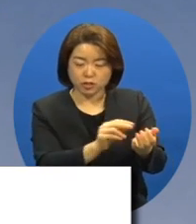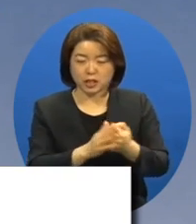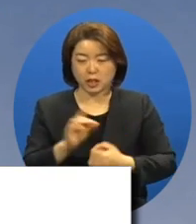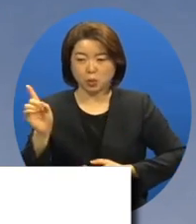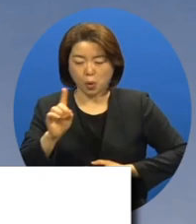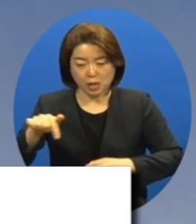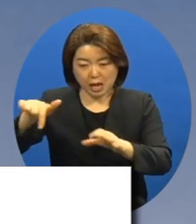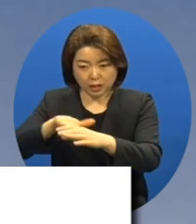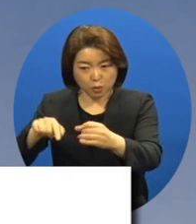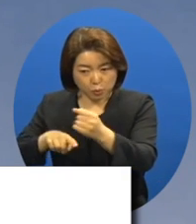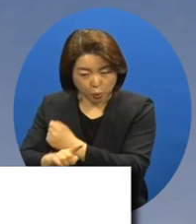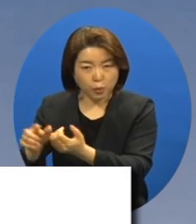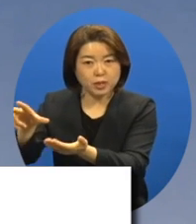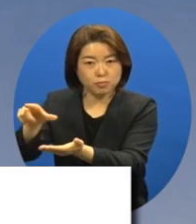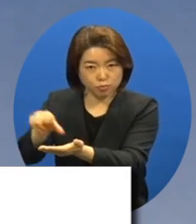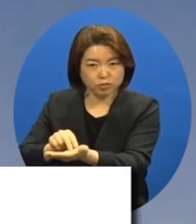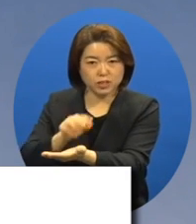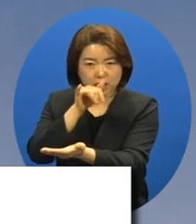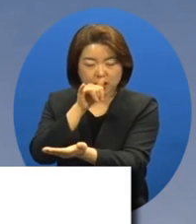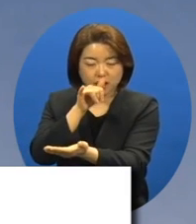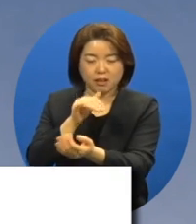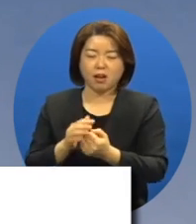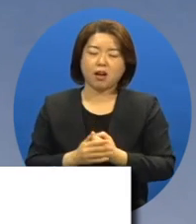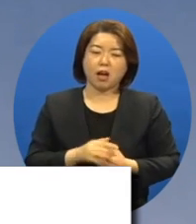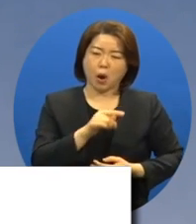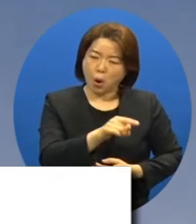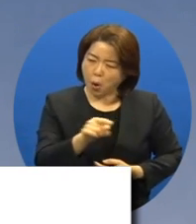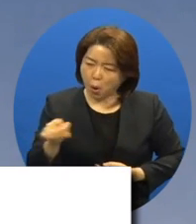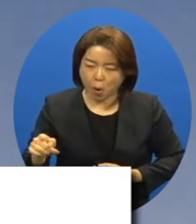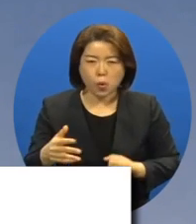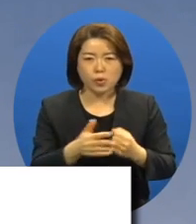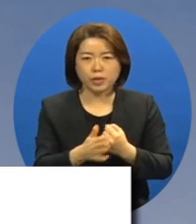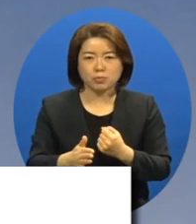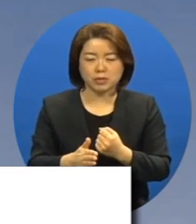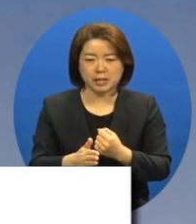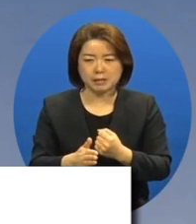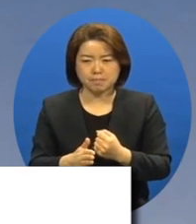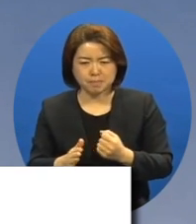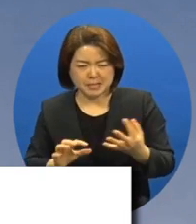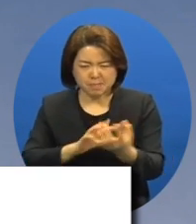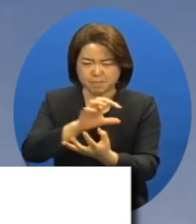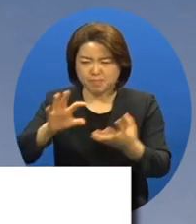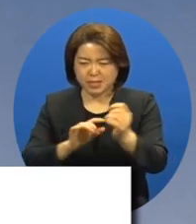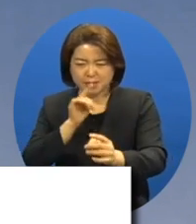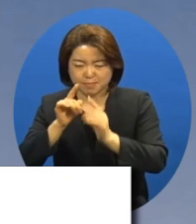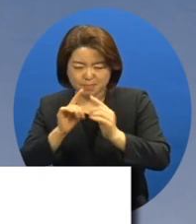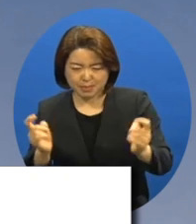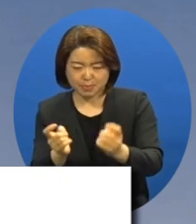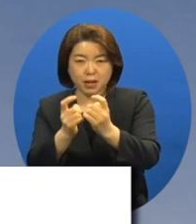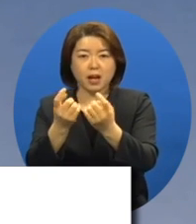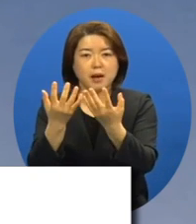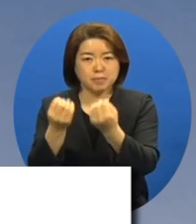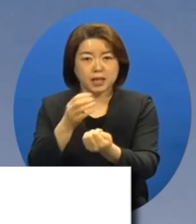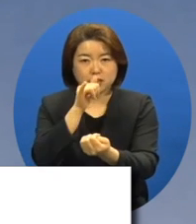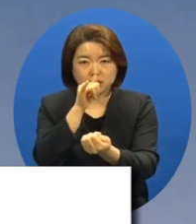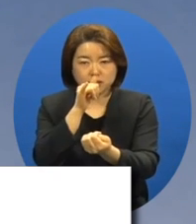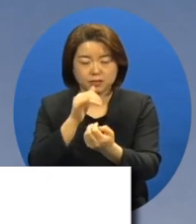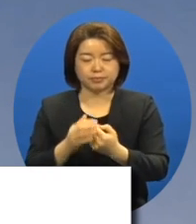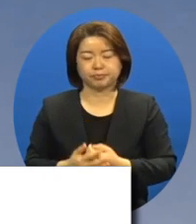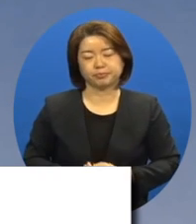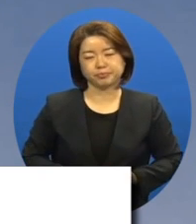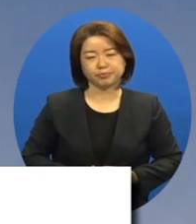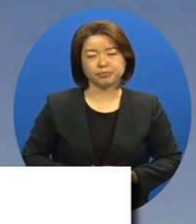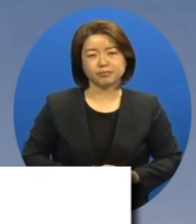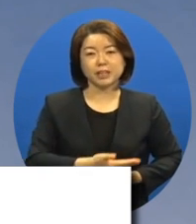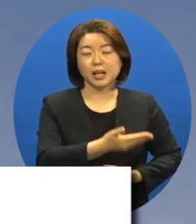문제 그런 문제 때문에 논란을 벌이는 경우도 있습니다 여러분 올바른